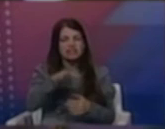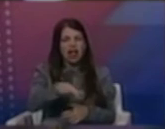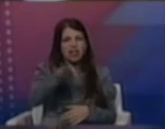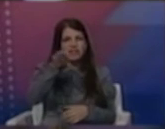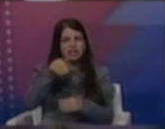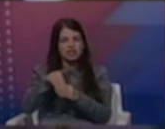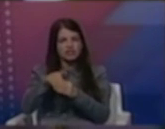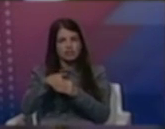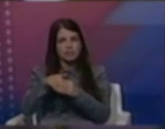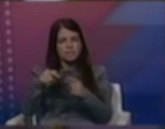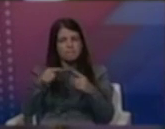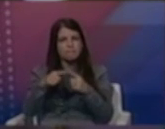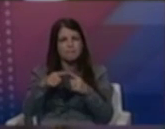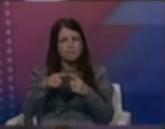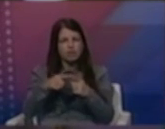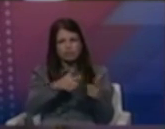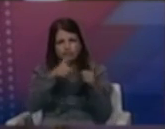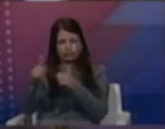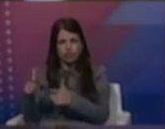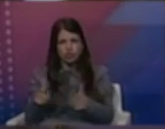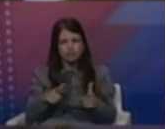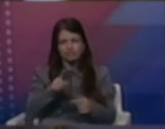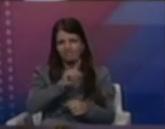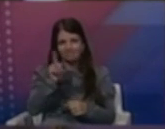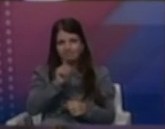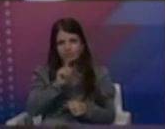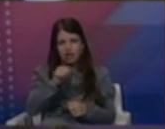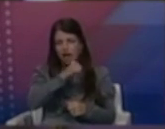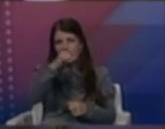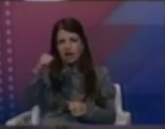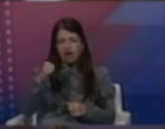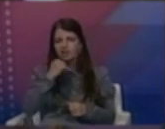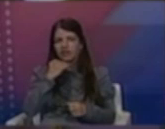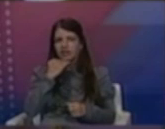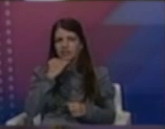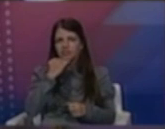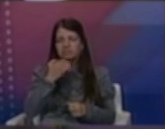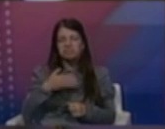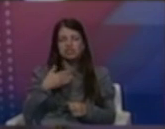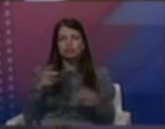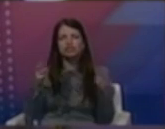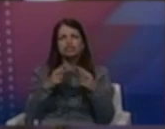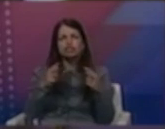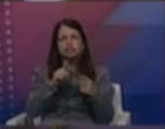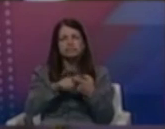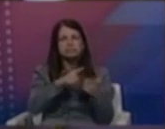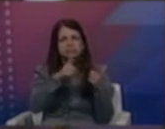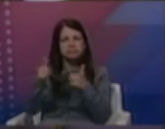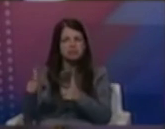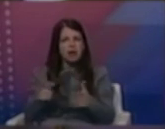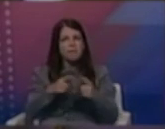u l-elezzjoni mal-battalji. Aħna maħniex interessati fiġlidiet u